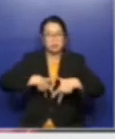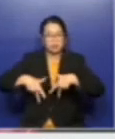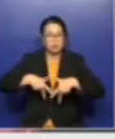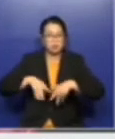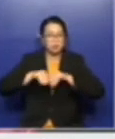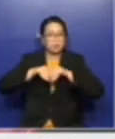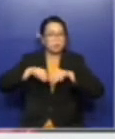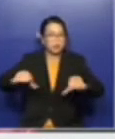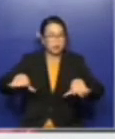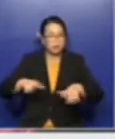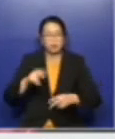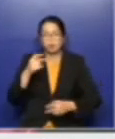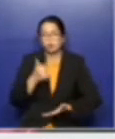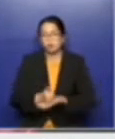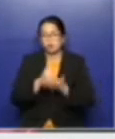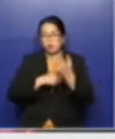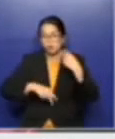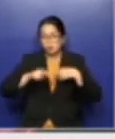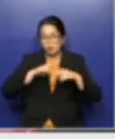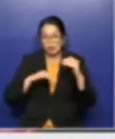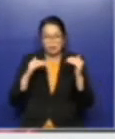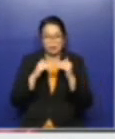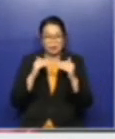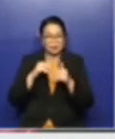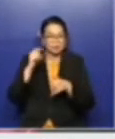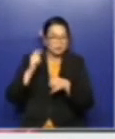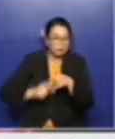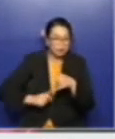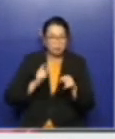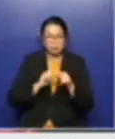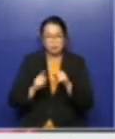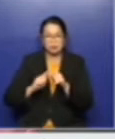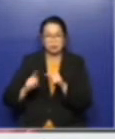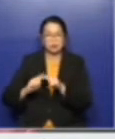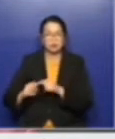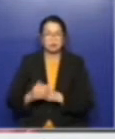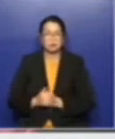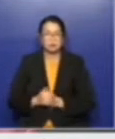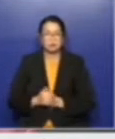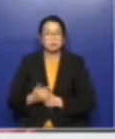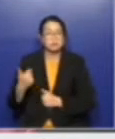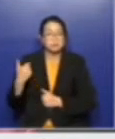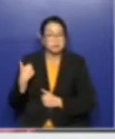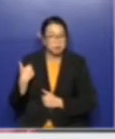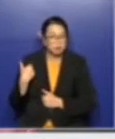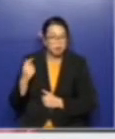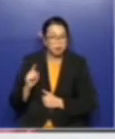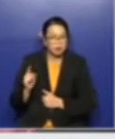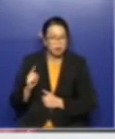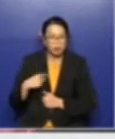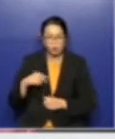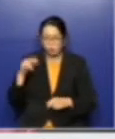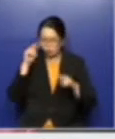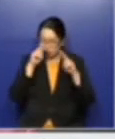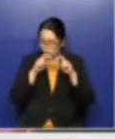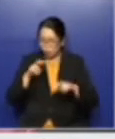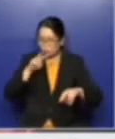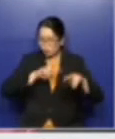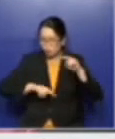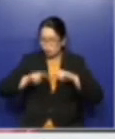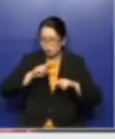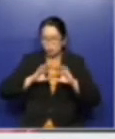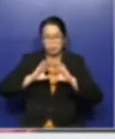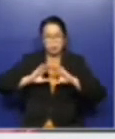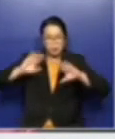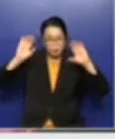ปกปักรักษาสิทธิเสรีภาพของสื่อและพลเมืองในการติดตามตรวจสอบรัฐบาลเผด็